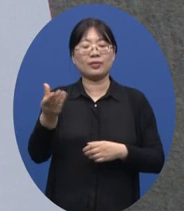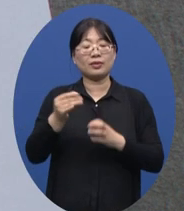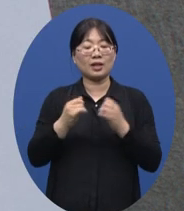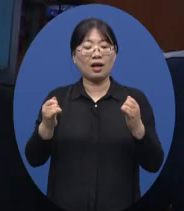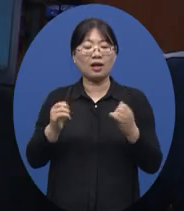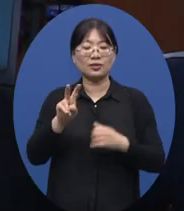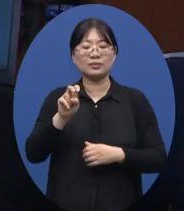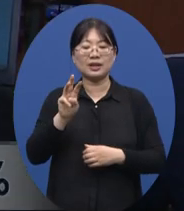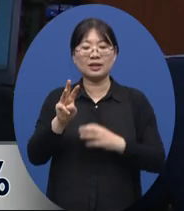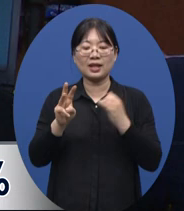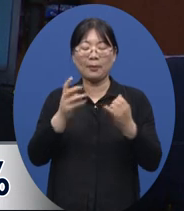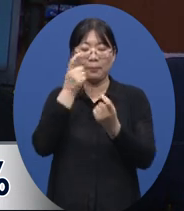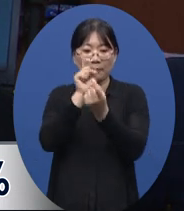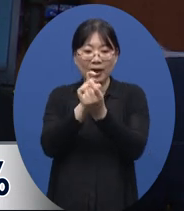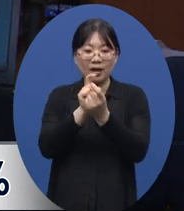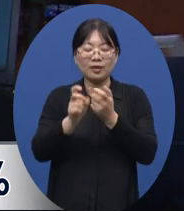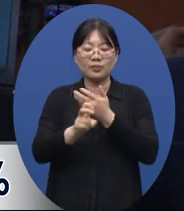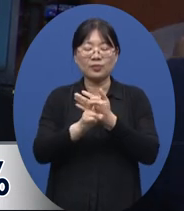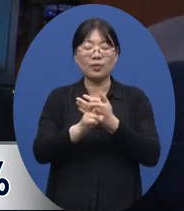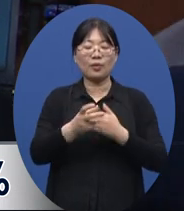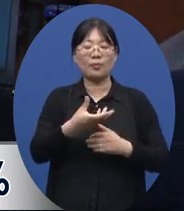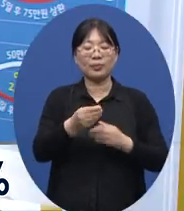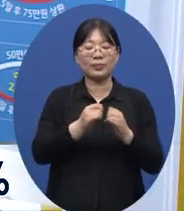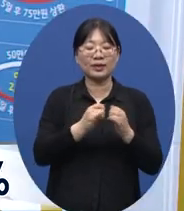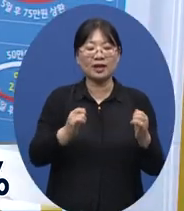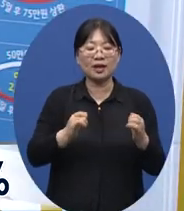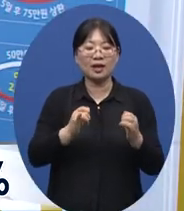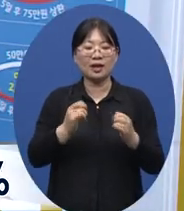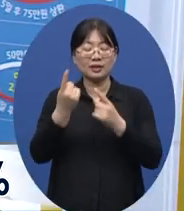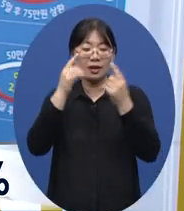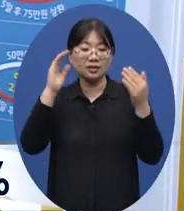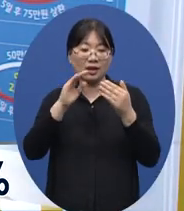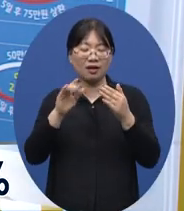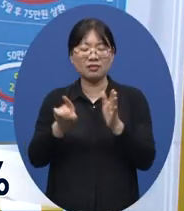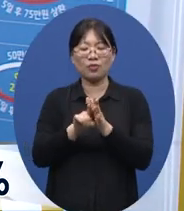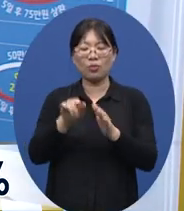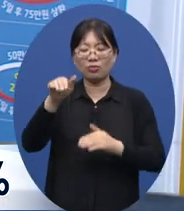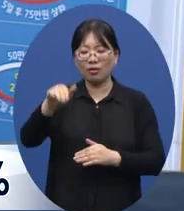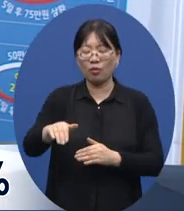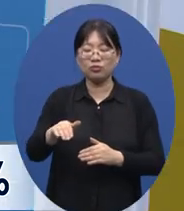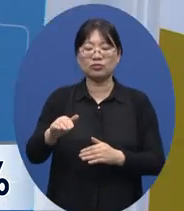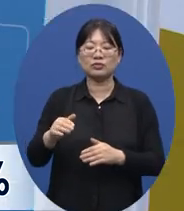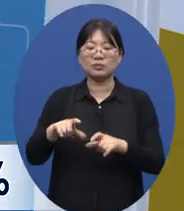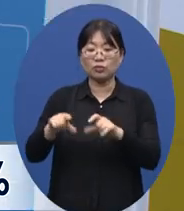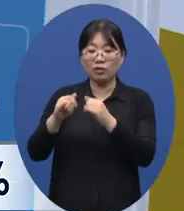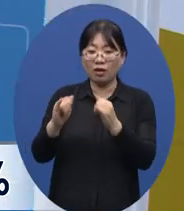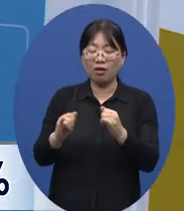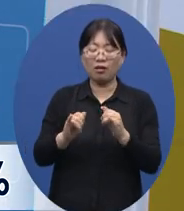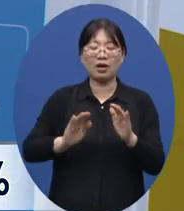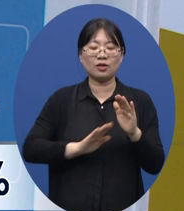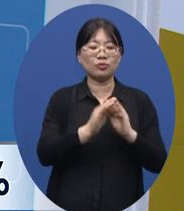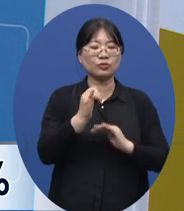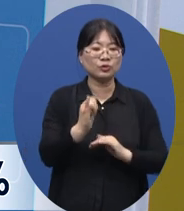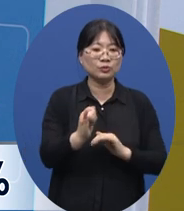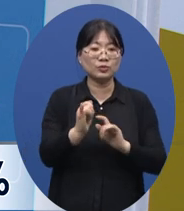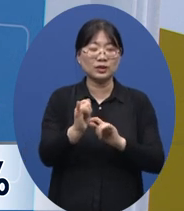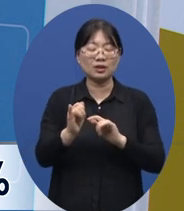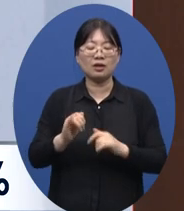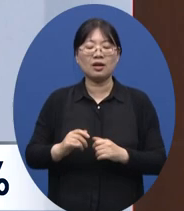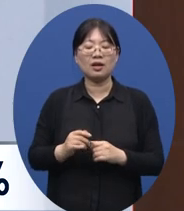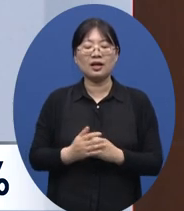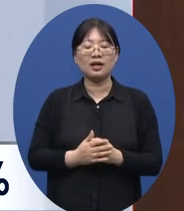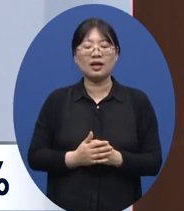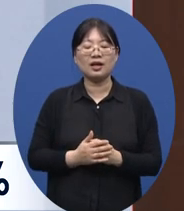적발했습니다. 적발된 불법 대부업자들은 대학생과 신용도가 낮은 서민, 가정주부를 노려 최대